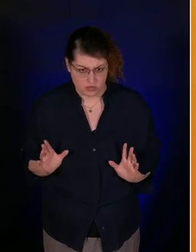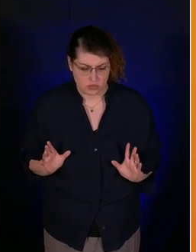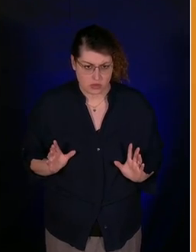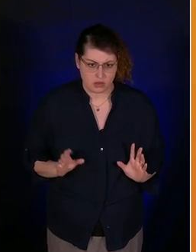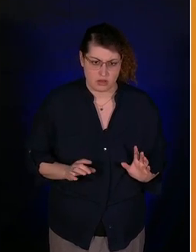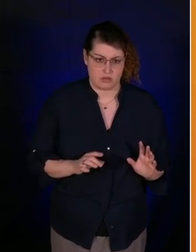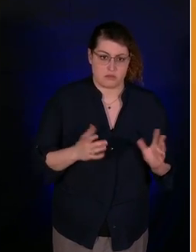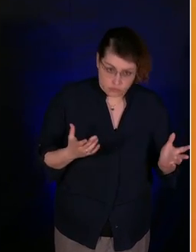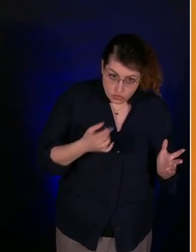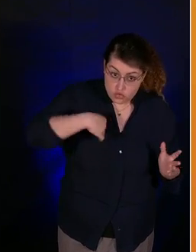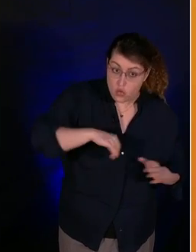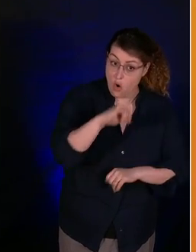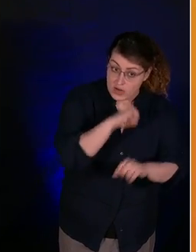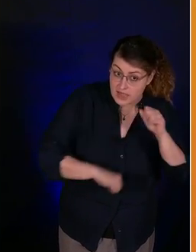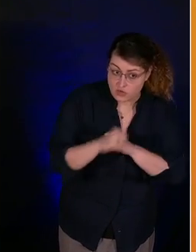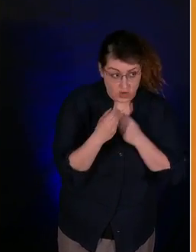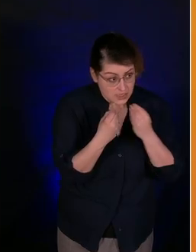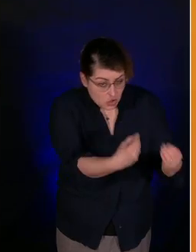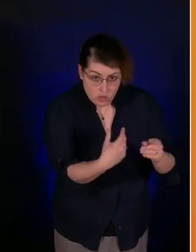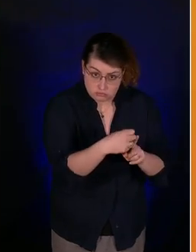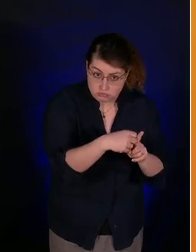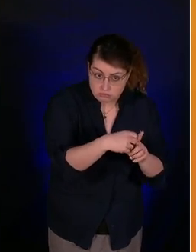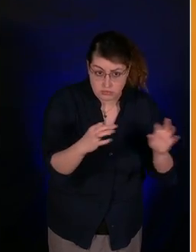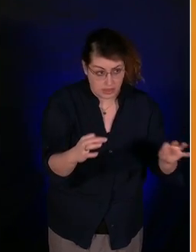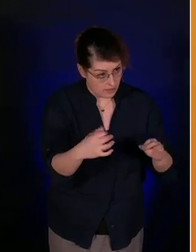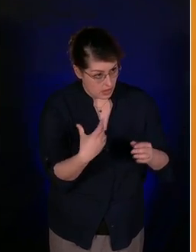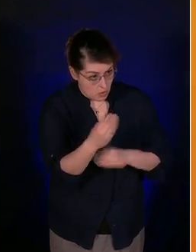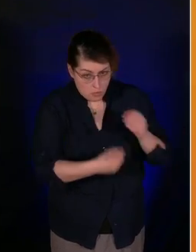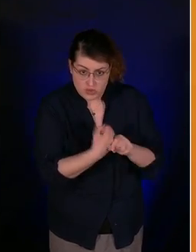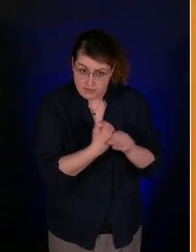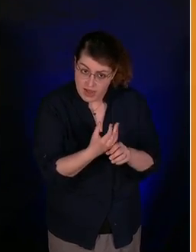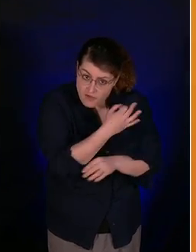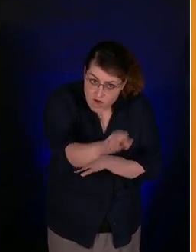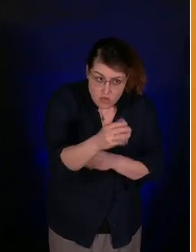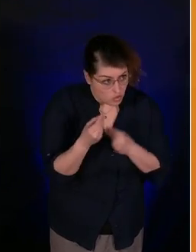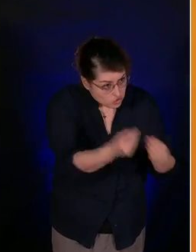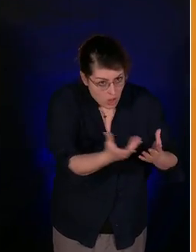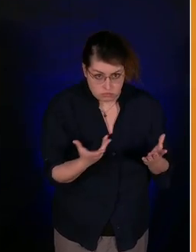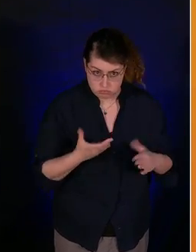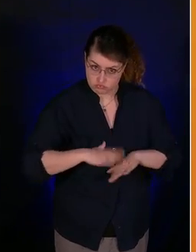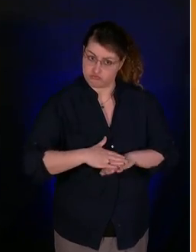ou deuxième, on est l'orga qui donne la température du monde du travail en France.